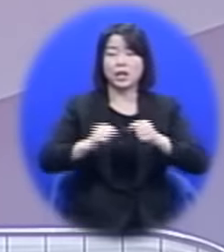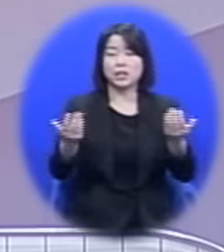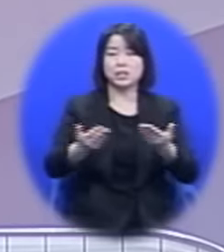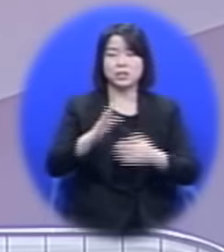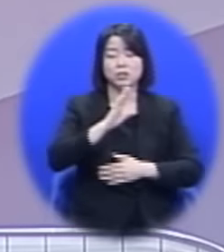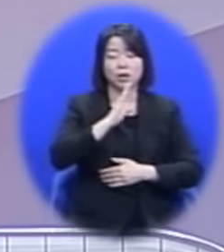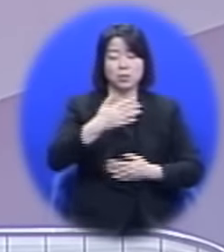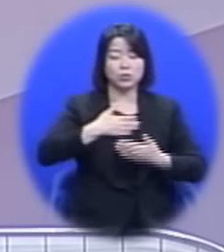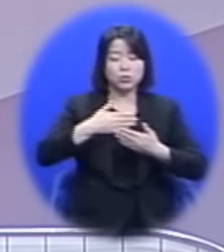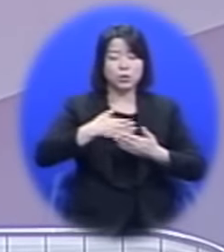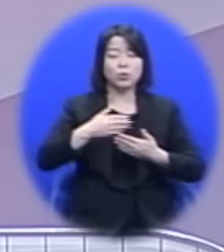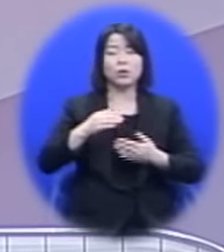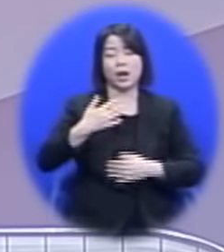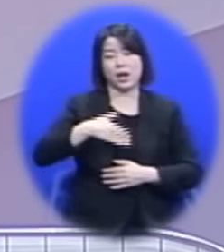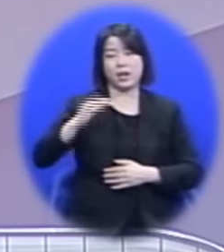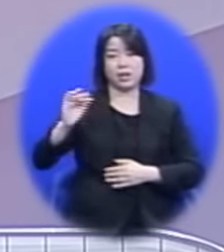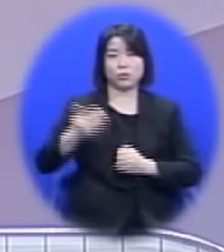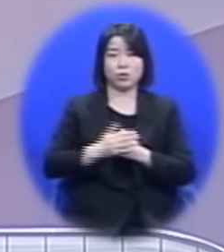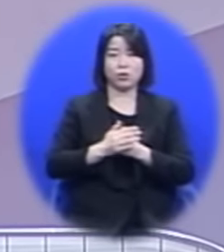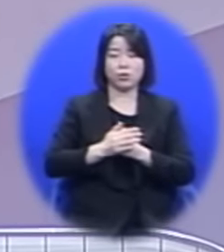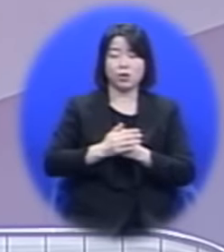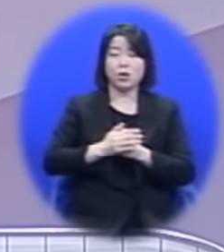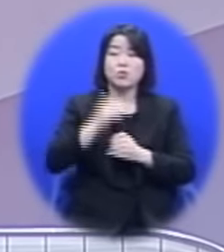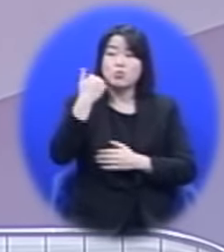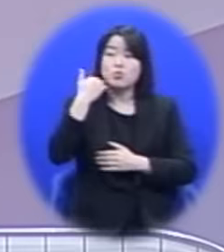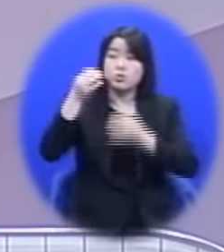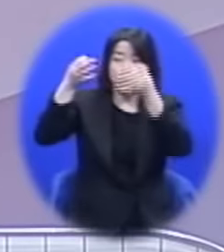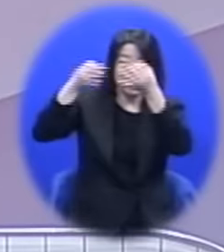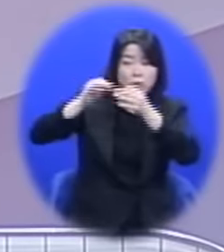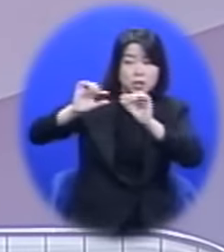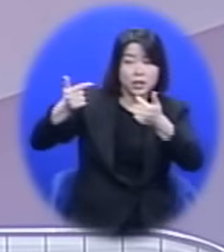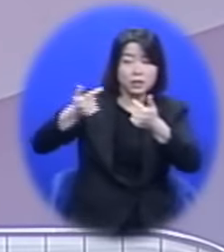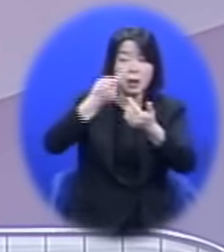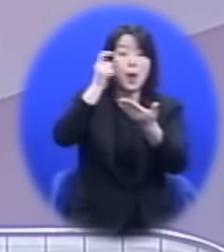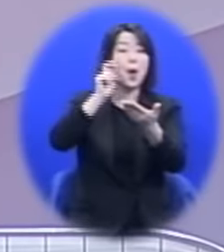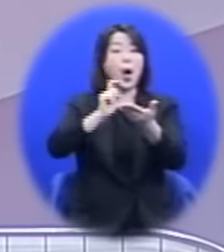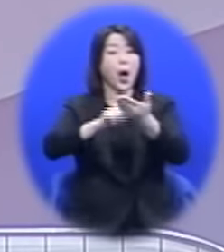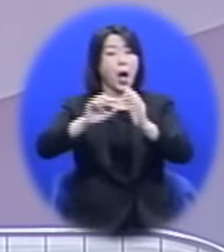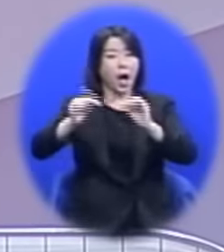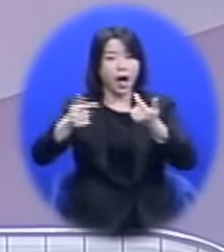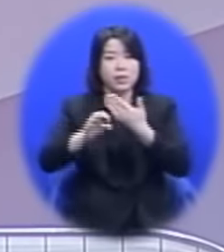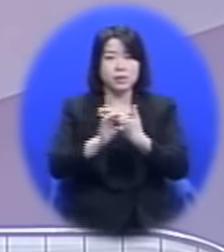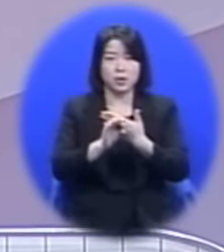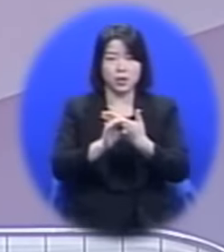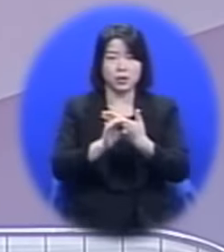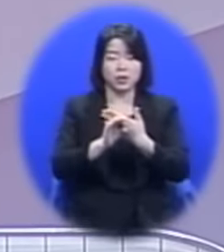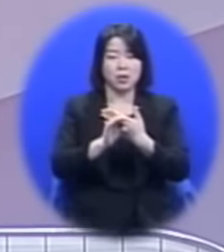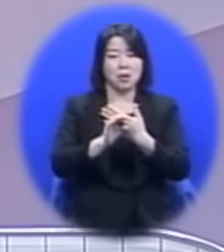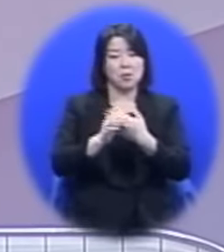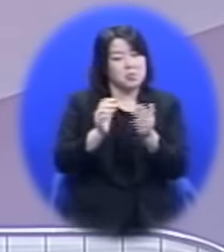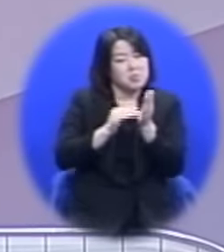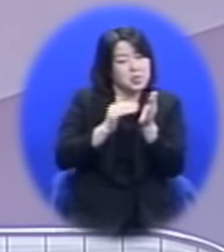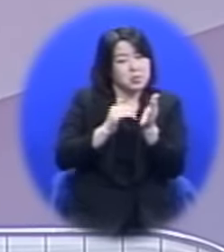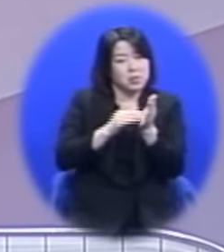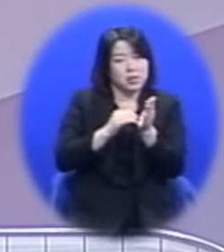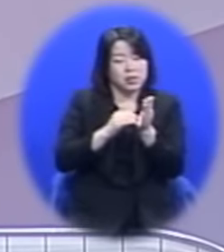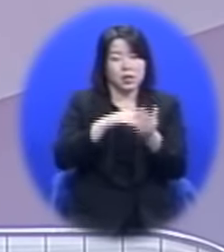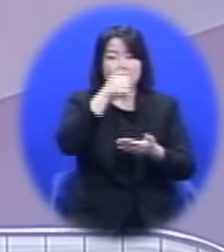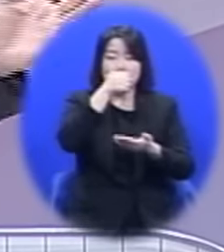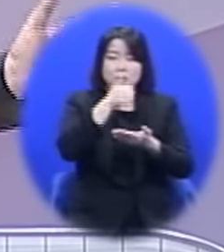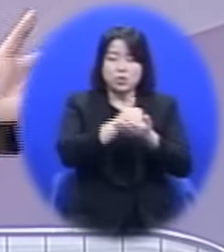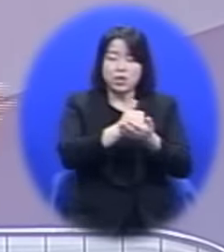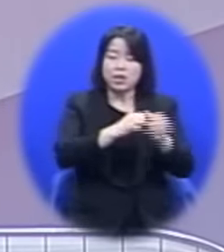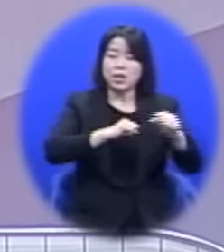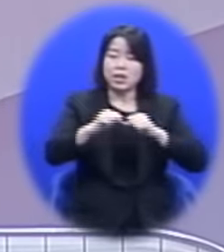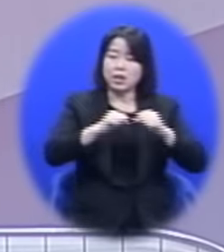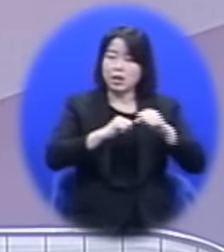알아야 됩니다. 아무도 보지 않으니까 들키지만 않으면 그러면 은근슬쩍 지어도 되는